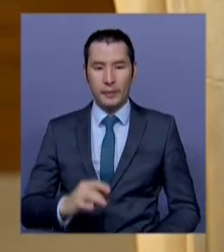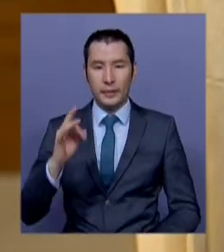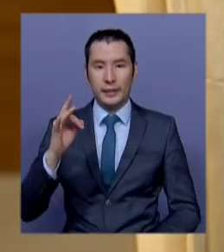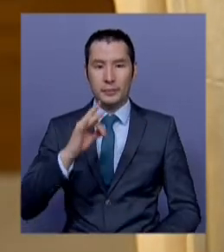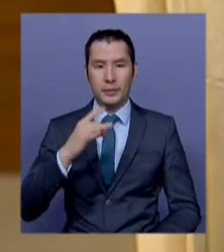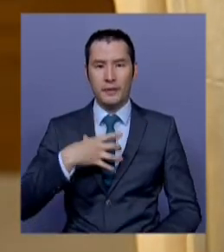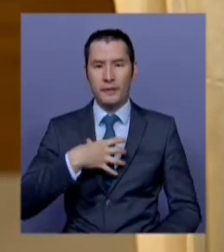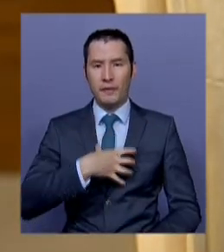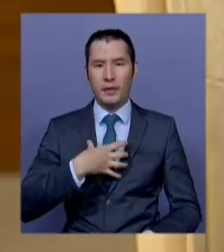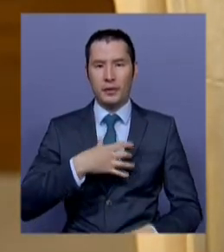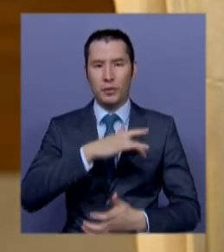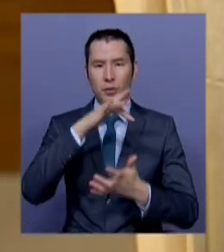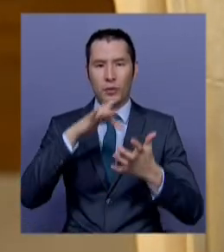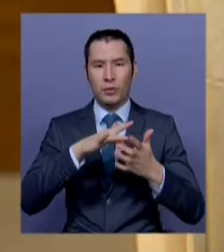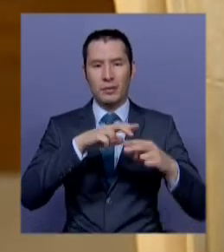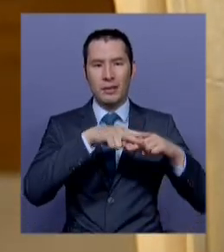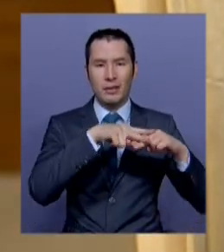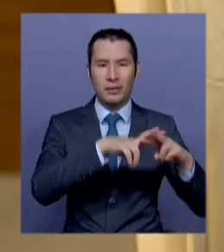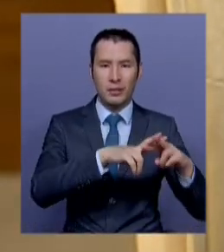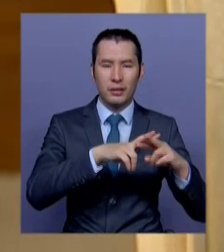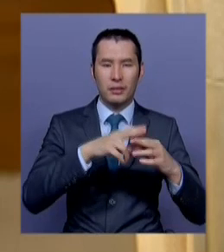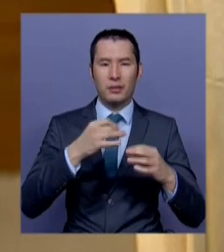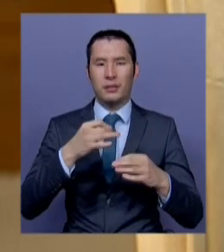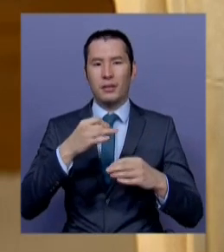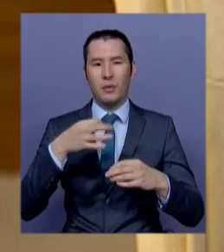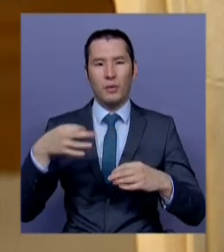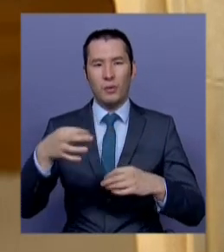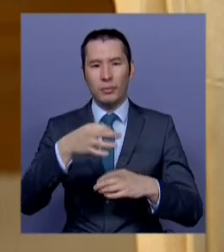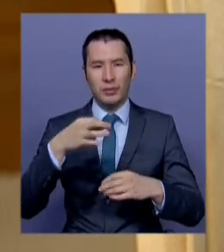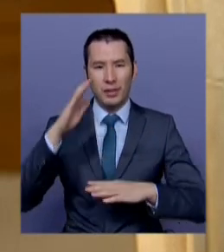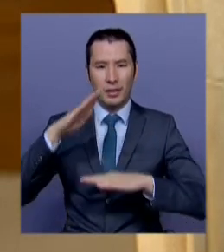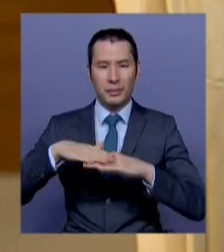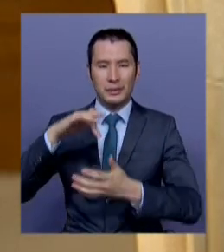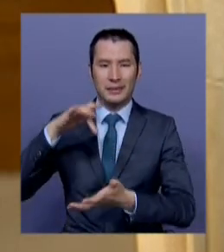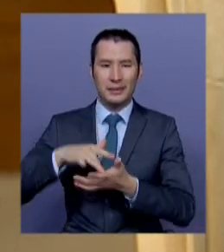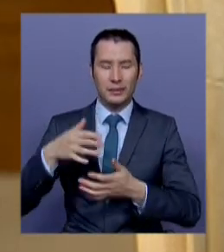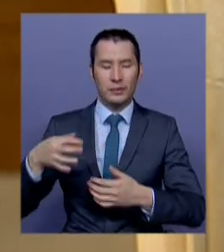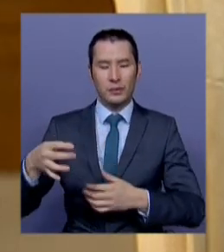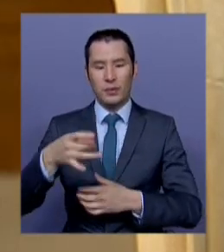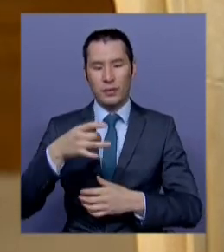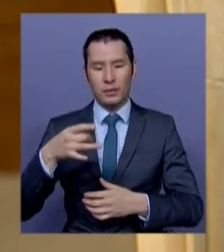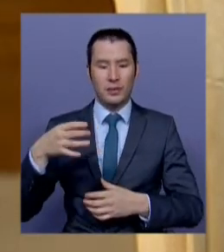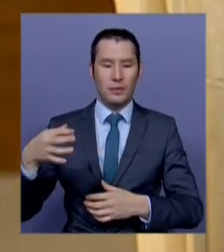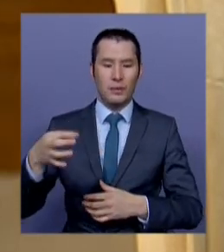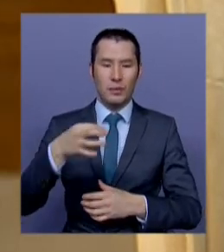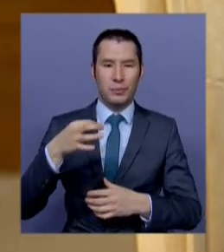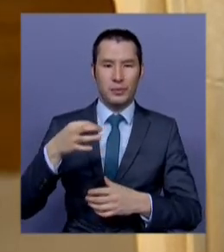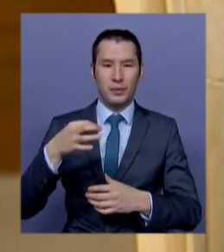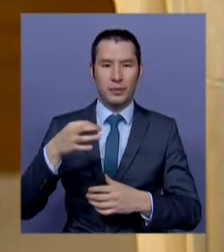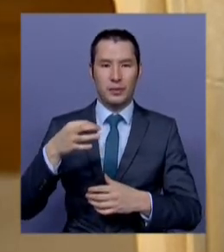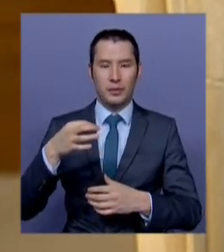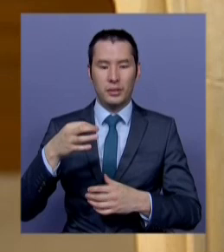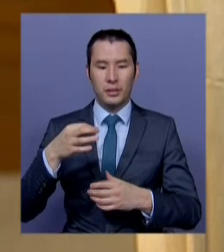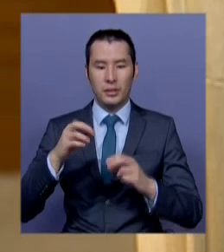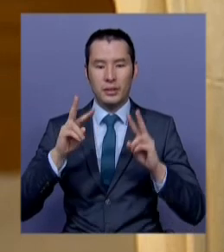республикалық маңызы бар қалалардың, Астананың және облыстардың әкімшілік орталықтары аудандарының орталық бөліктерінде